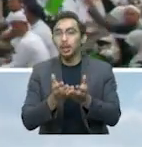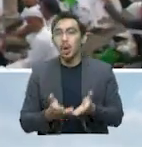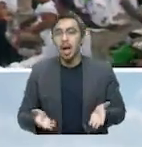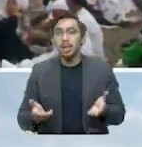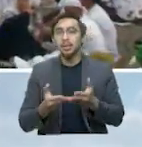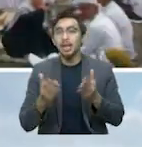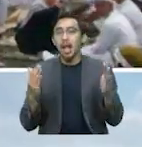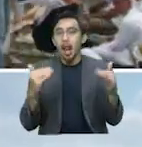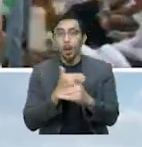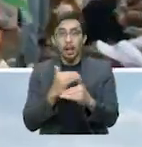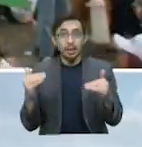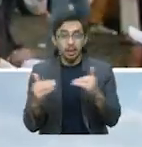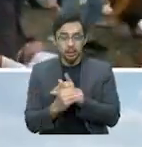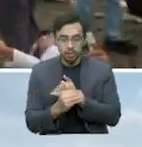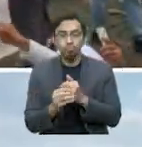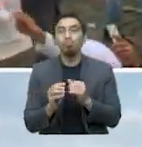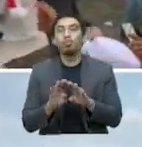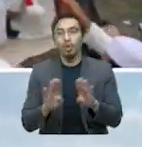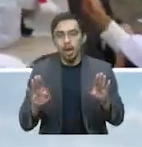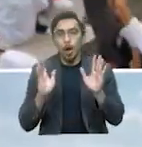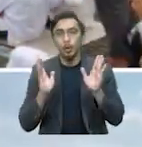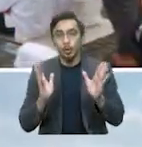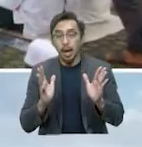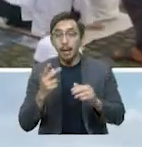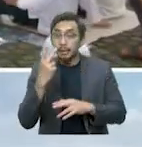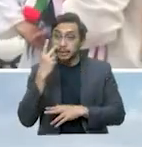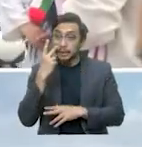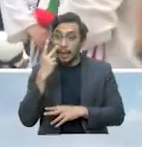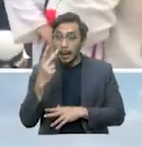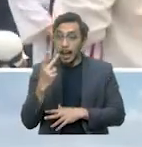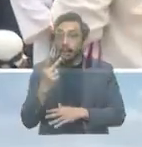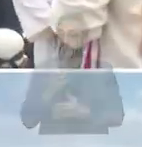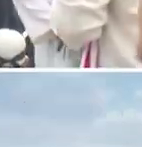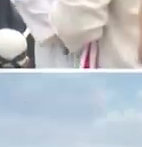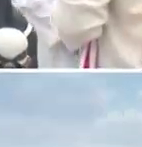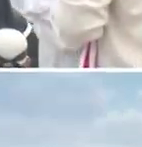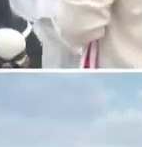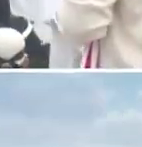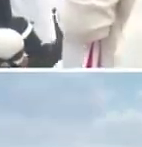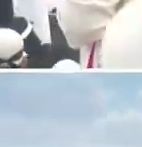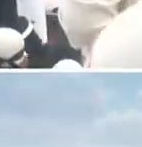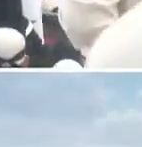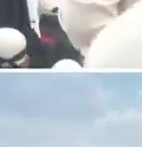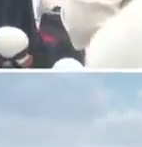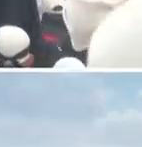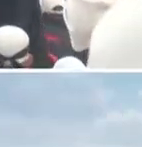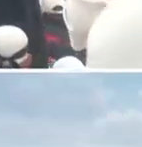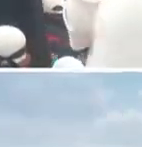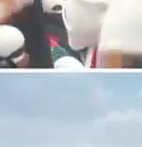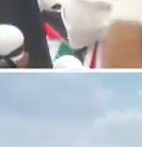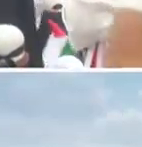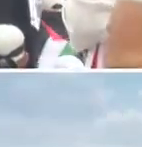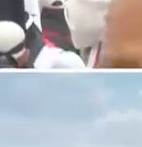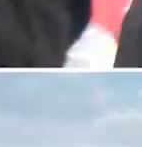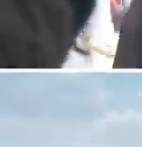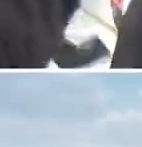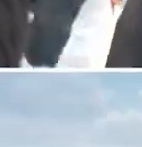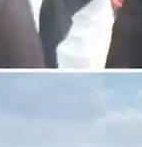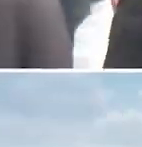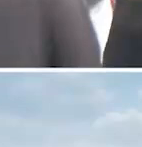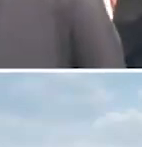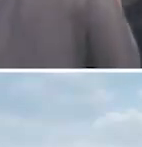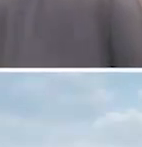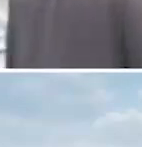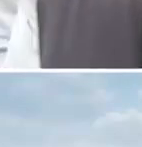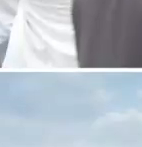dibuka kembali dan saat ini sudah terpantau ramai lancar dan sudah berjalan normal seluruh kawasan ataupun jalan baik dari arah Harmoni menuju ke